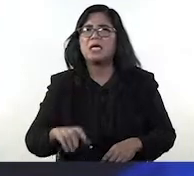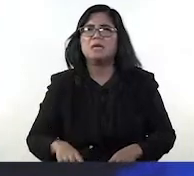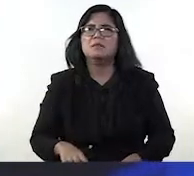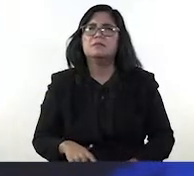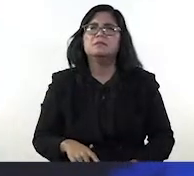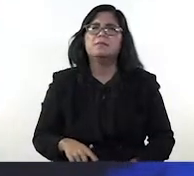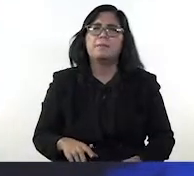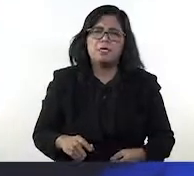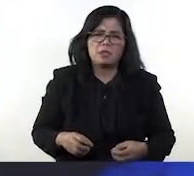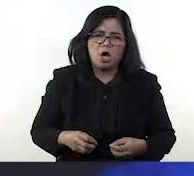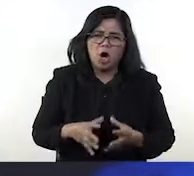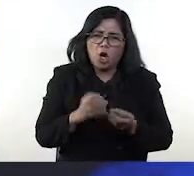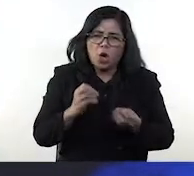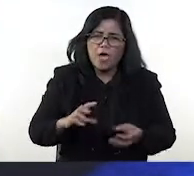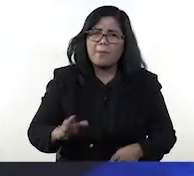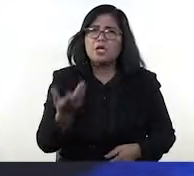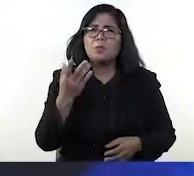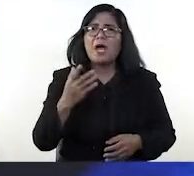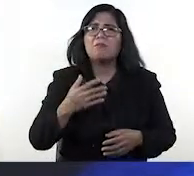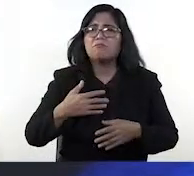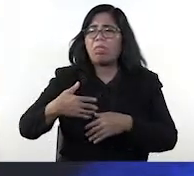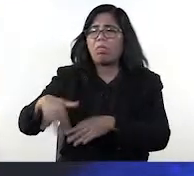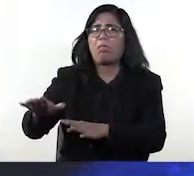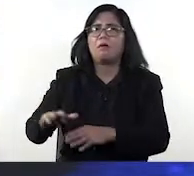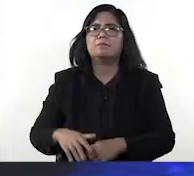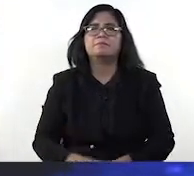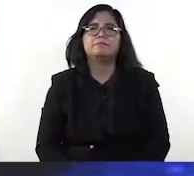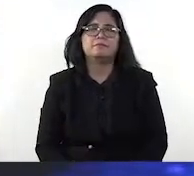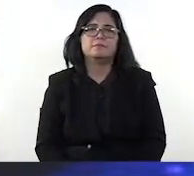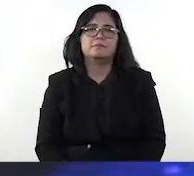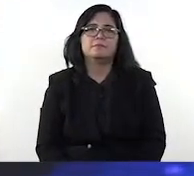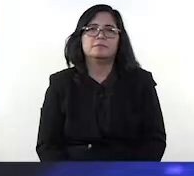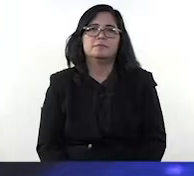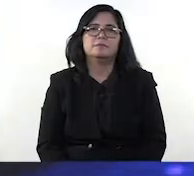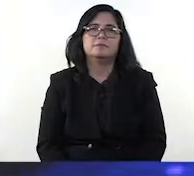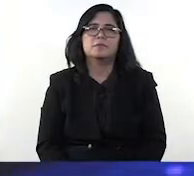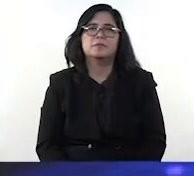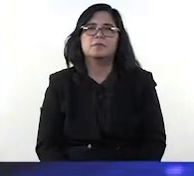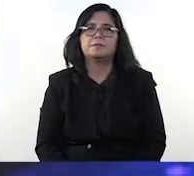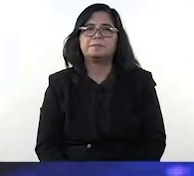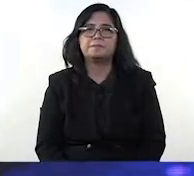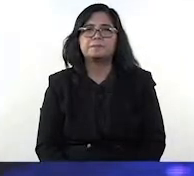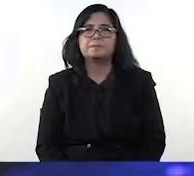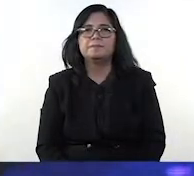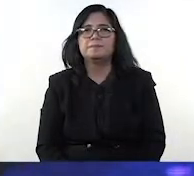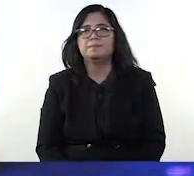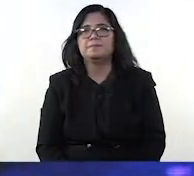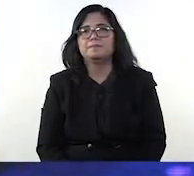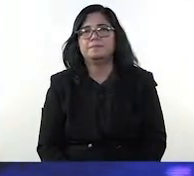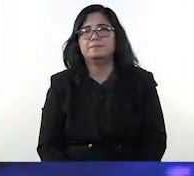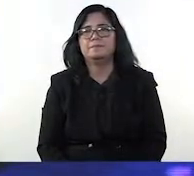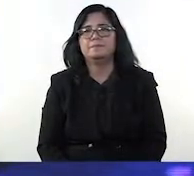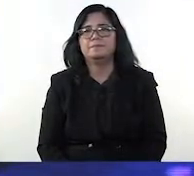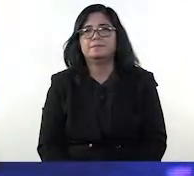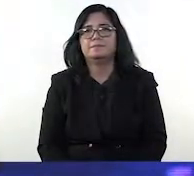tidak membiarkan roh menghidupkan dalam Itulah bilang membawa Gilbert Bang doktrin nggak penting bagi kita sedang biar pas